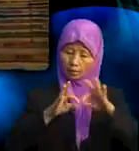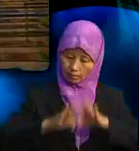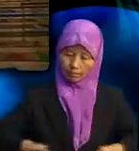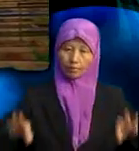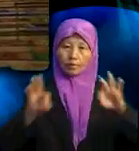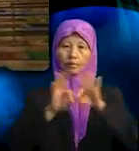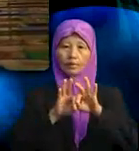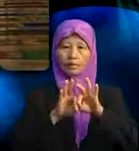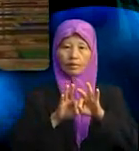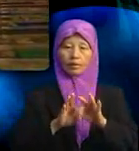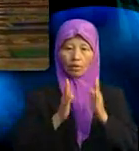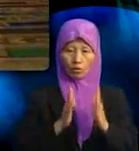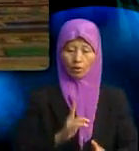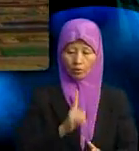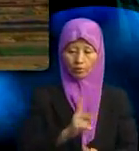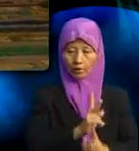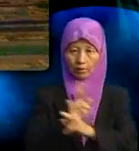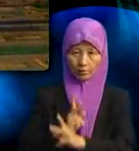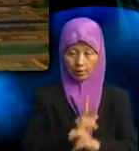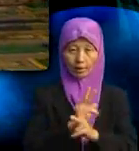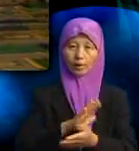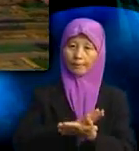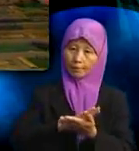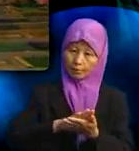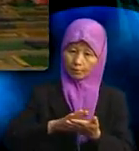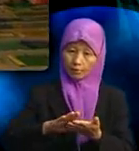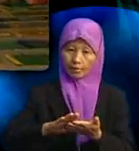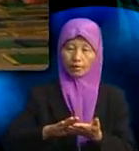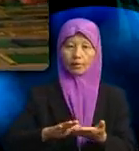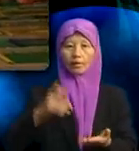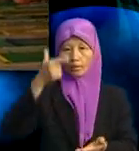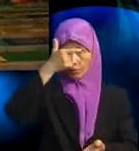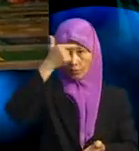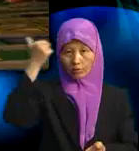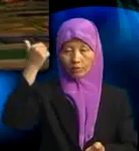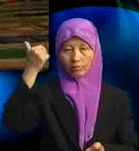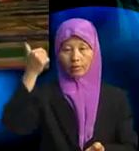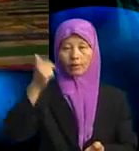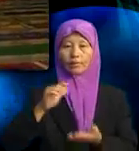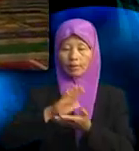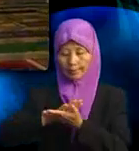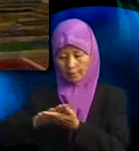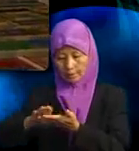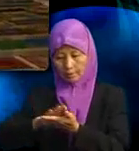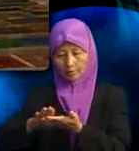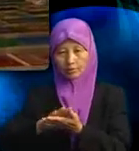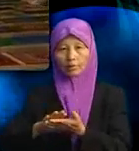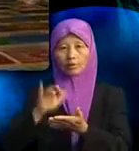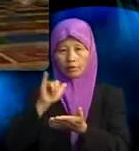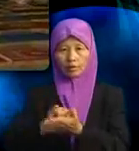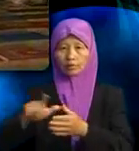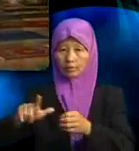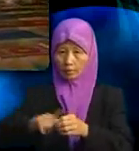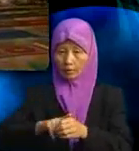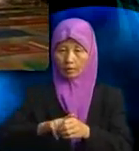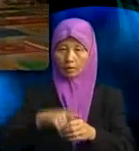Islam amat menitik beratkan umatnya menjaga kebersihan. Ini kerana